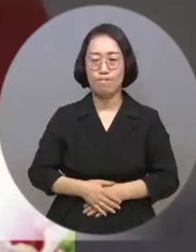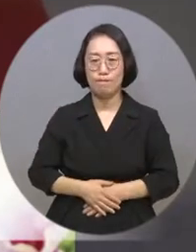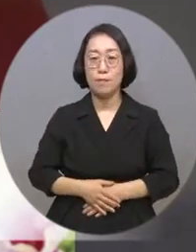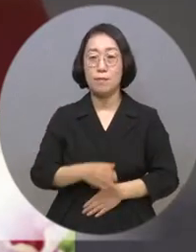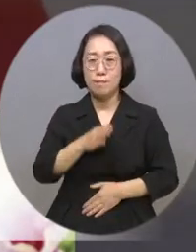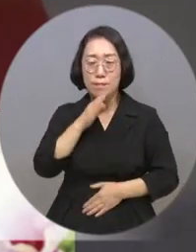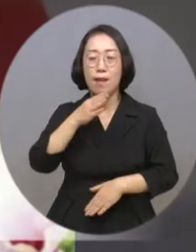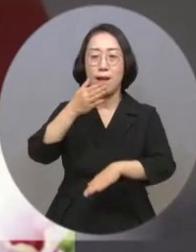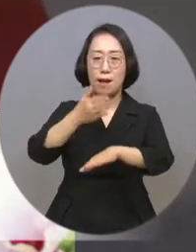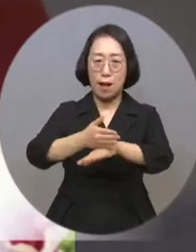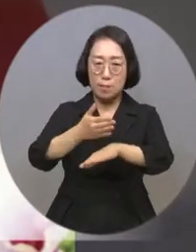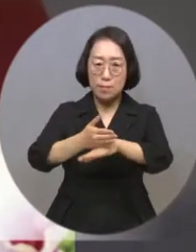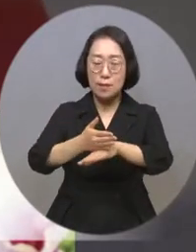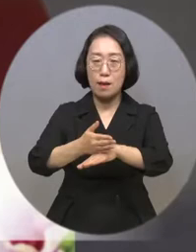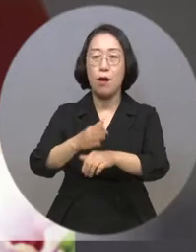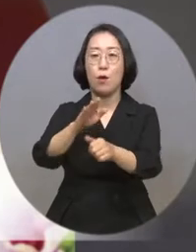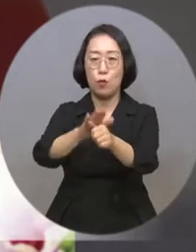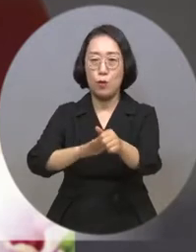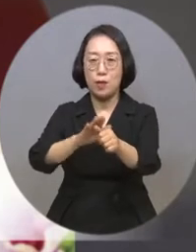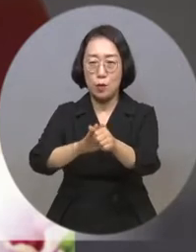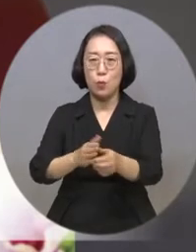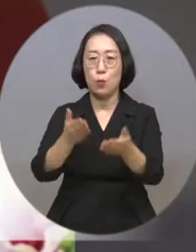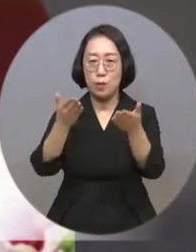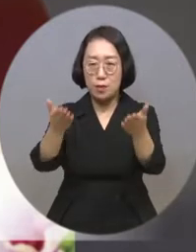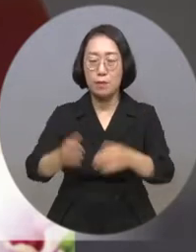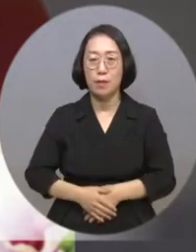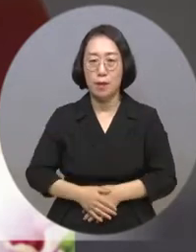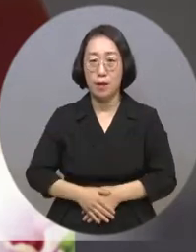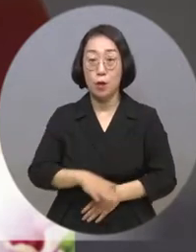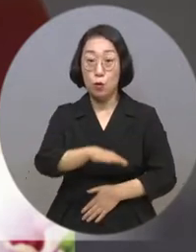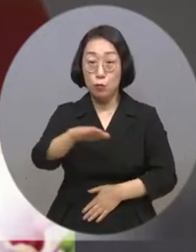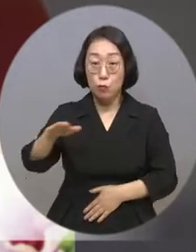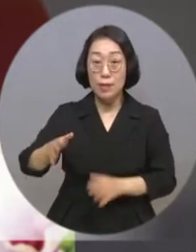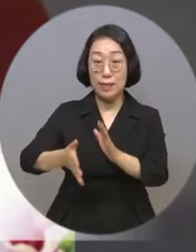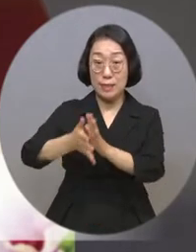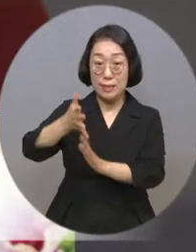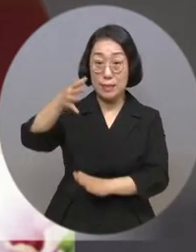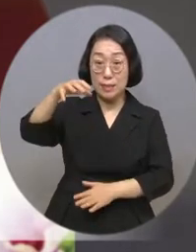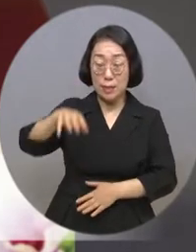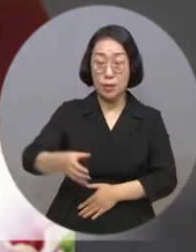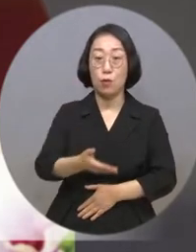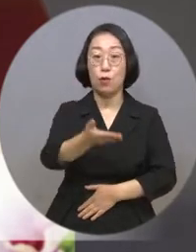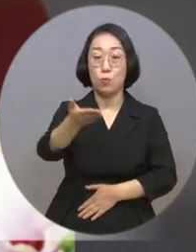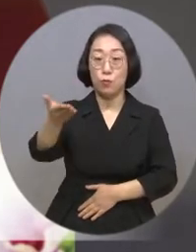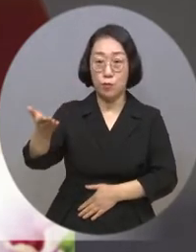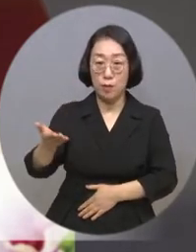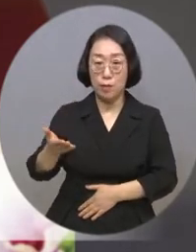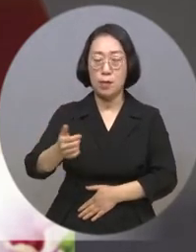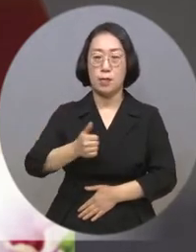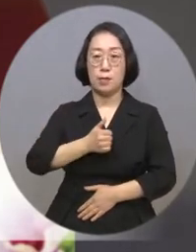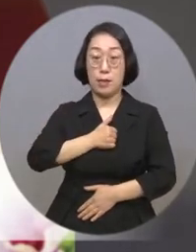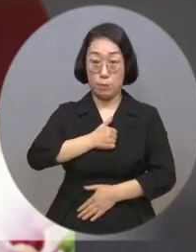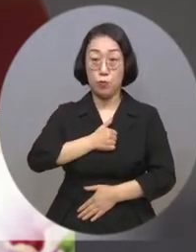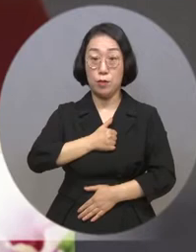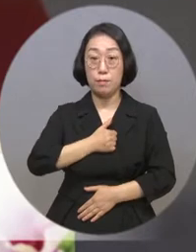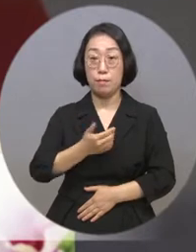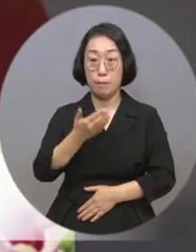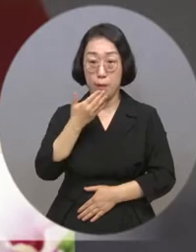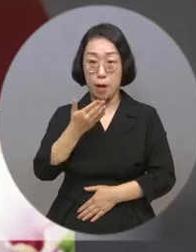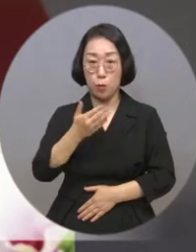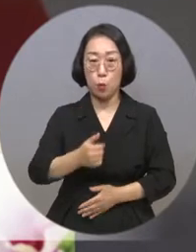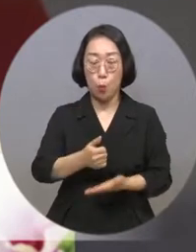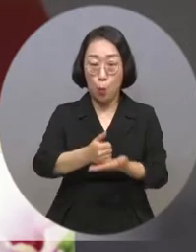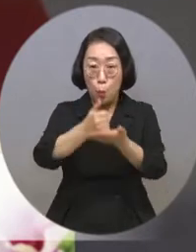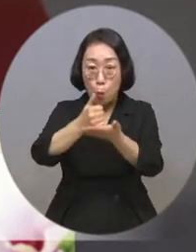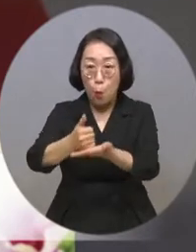깊은 감사와 위로의 말씀을 드립니다. 의정부시는 앞으로도 여러분이 자부심을 가질 수 있도록